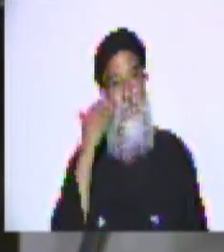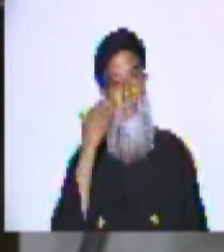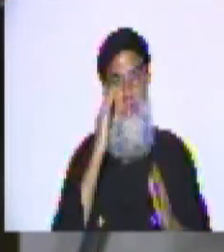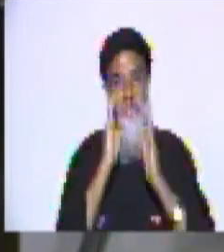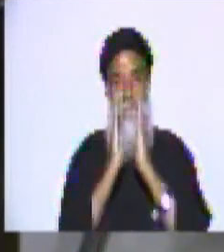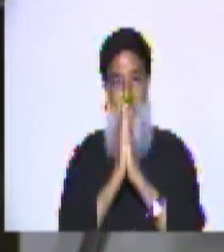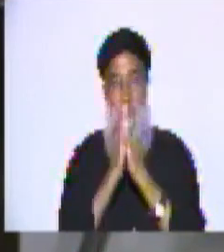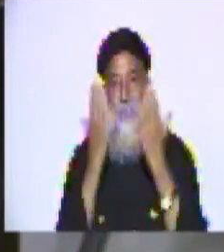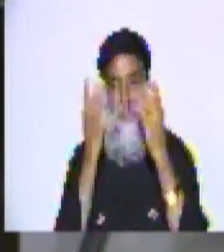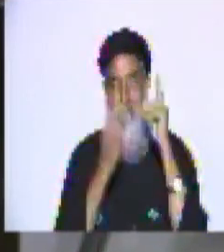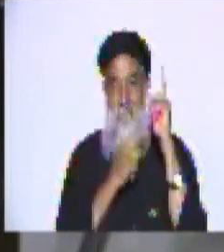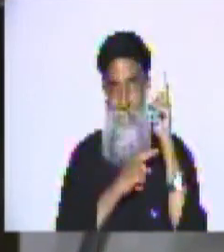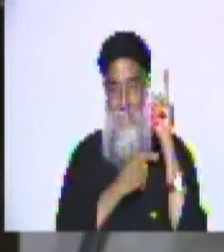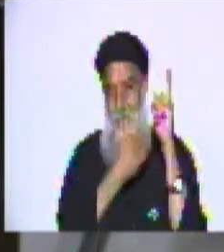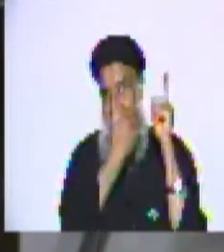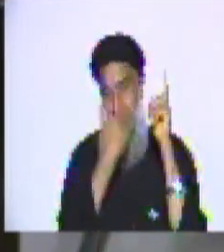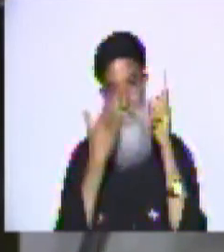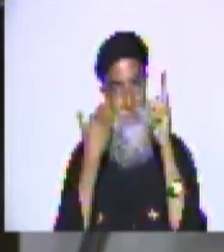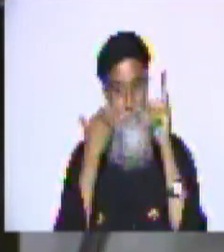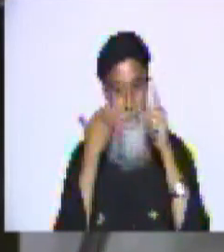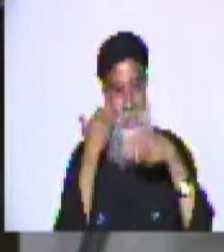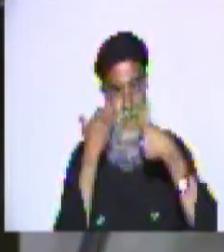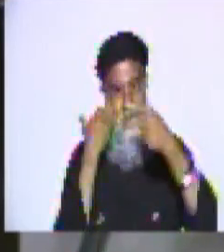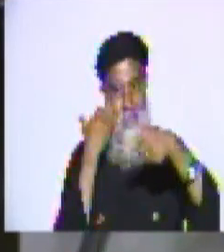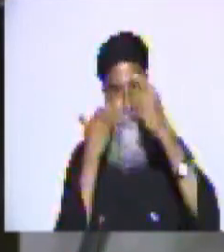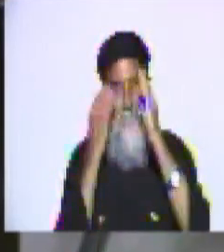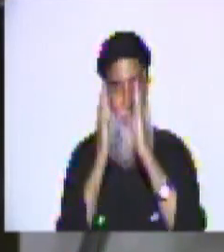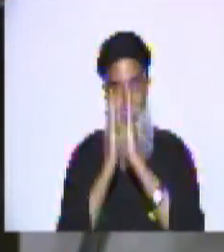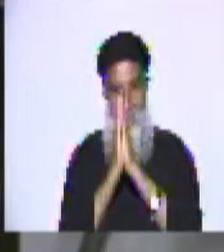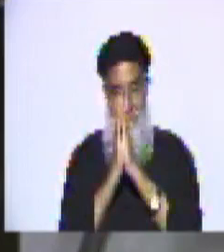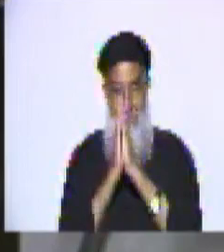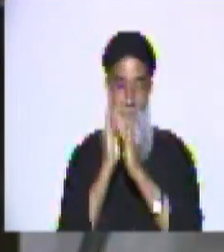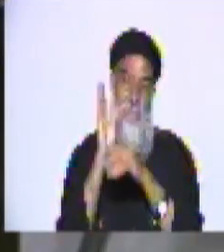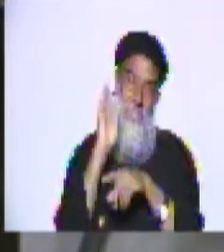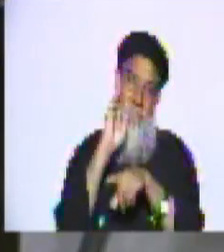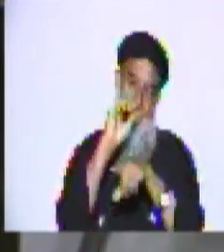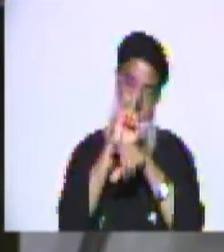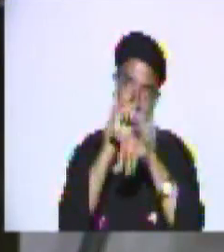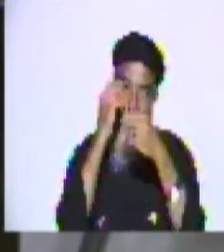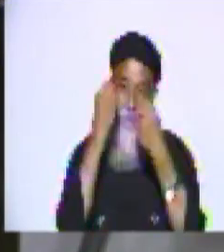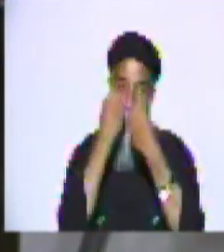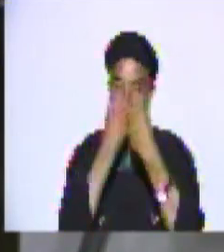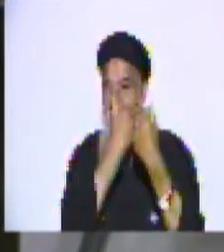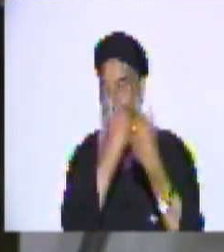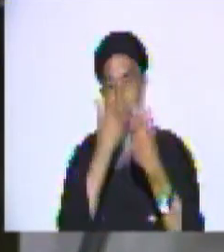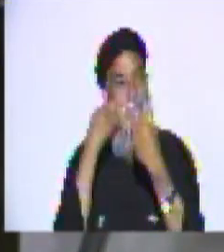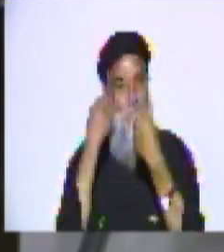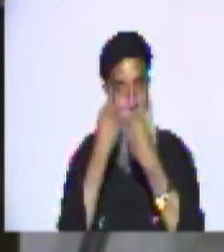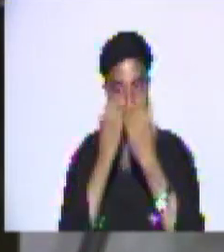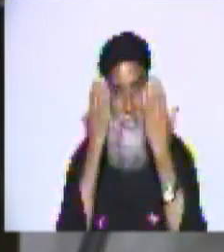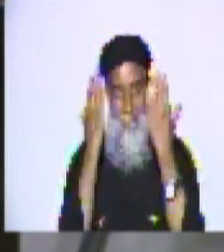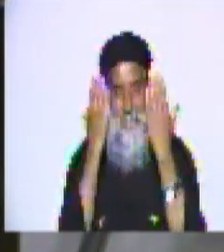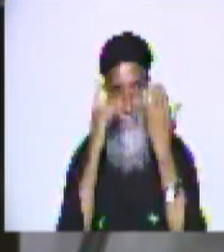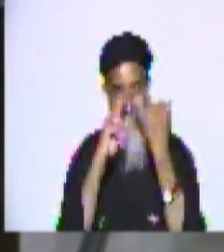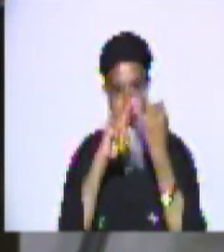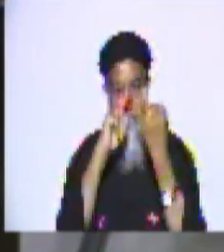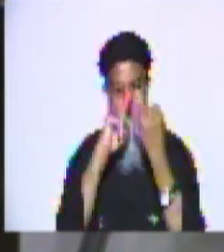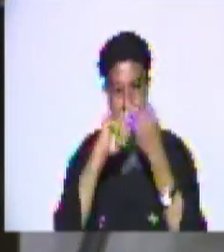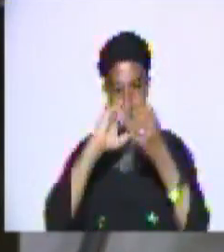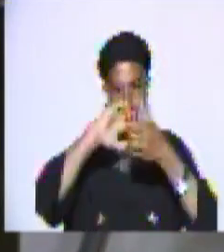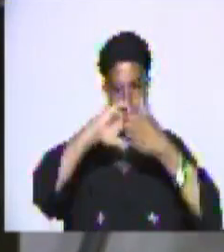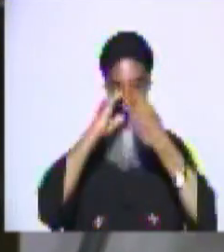لله، نصوم لكي نصلي، والصوم والصلاة يجعل الإنسان على